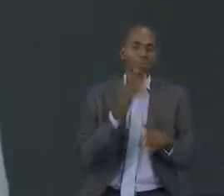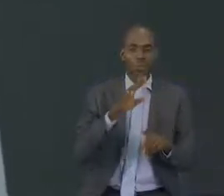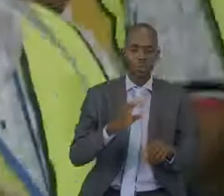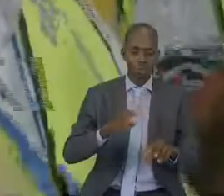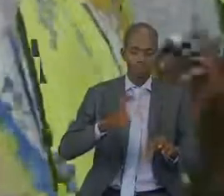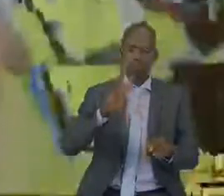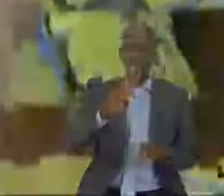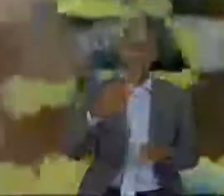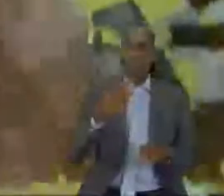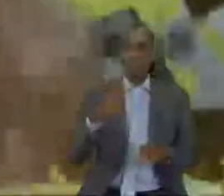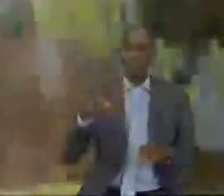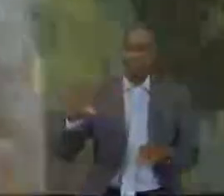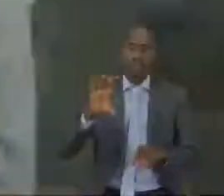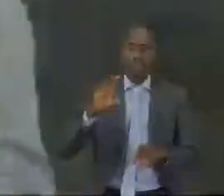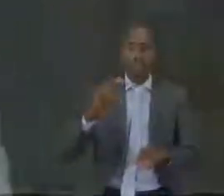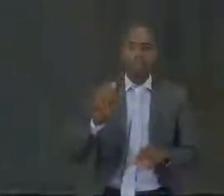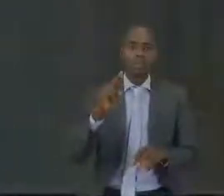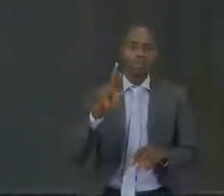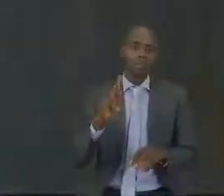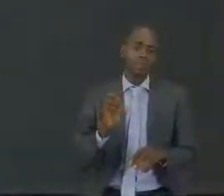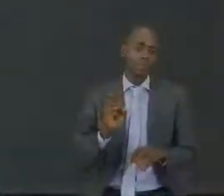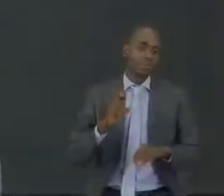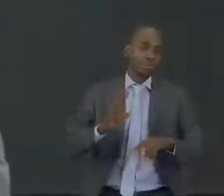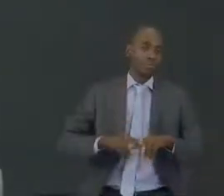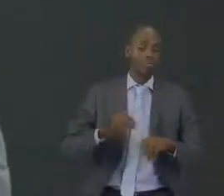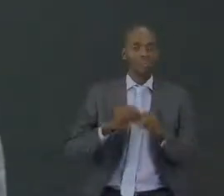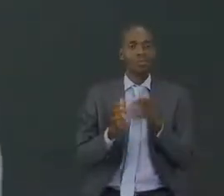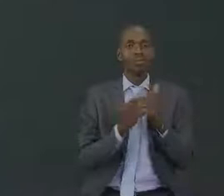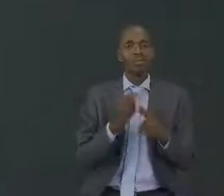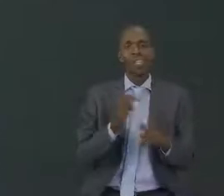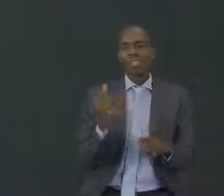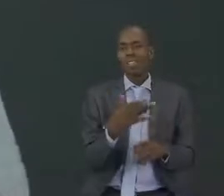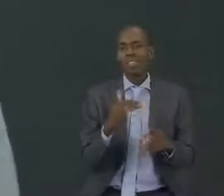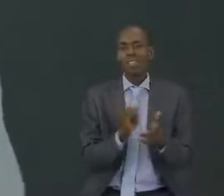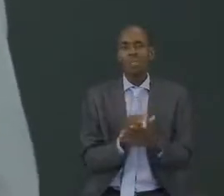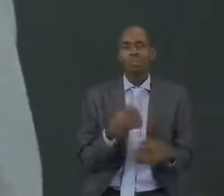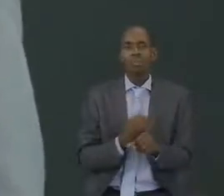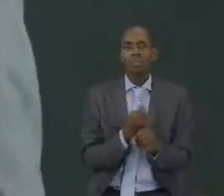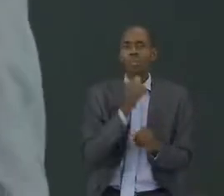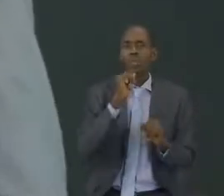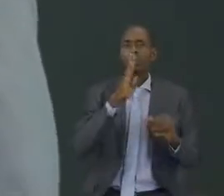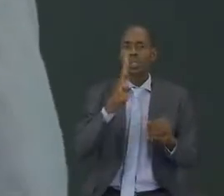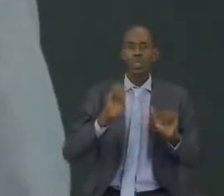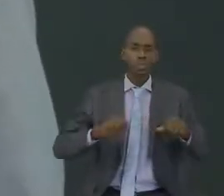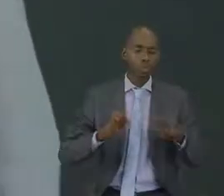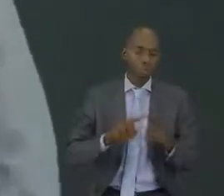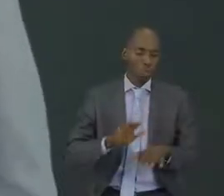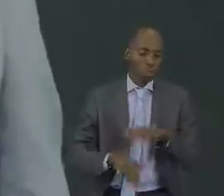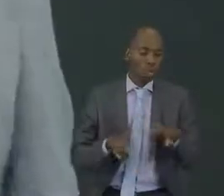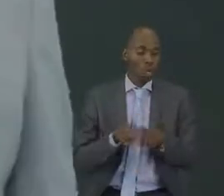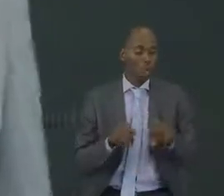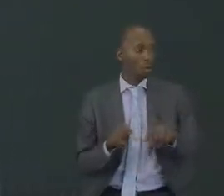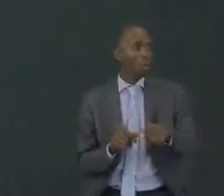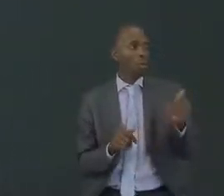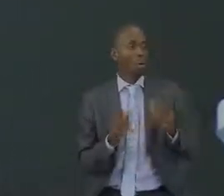de ton fauteuil roulant. Tout ce qui t'amène à ne pas marcher comme les autres ce soir.